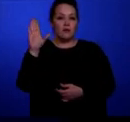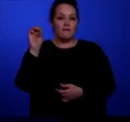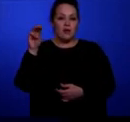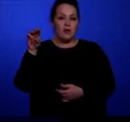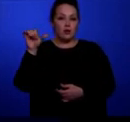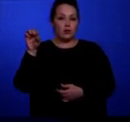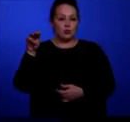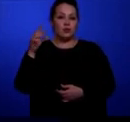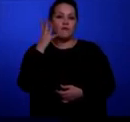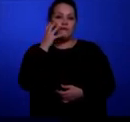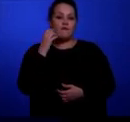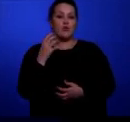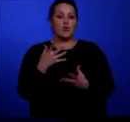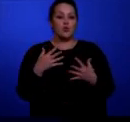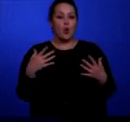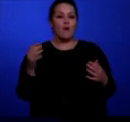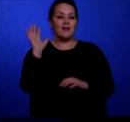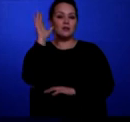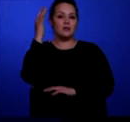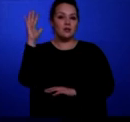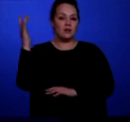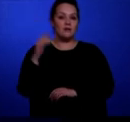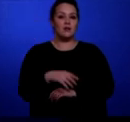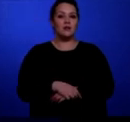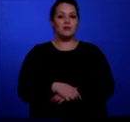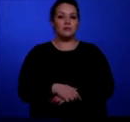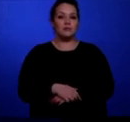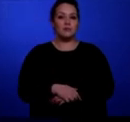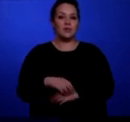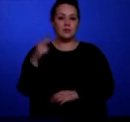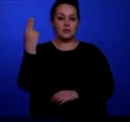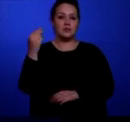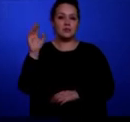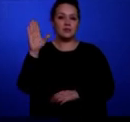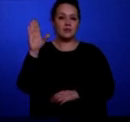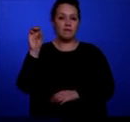деревья? Фруктовые деревья цветут в саду.